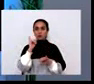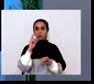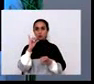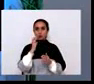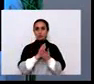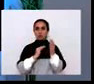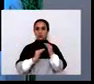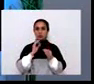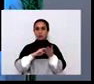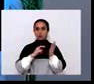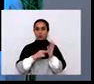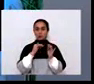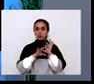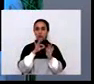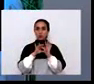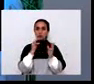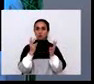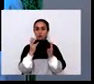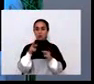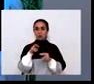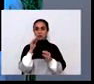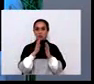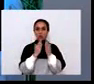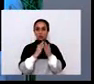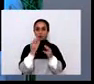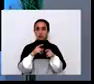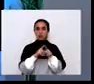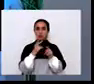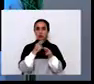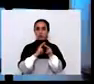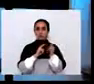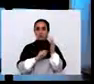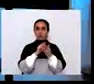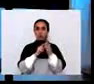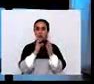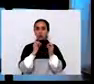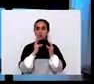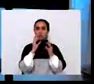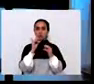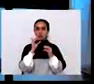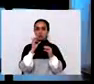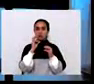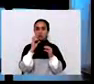уже составили план, подобрали нужную литературу? Это вопросы. Как же вы на них ответите?